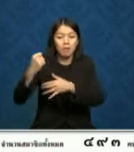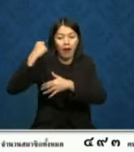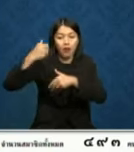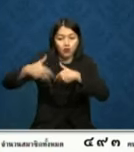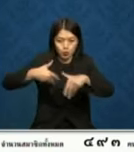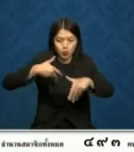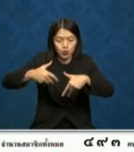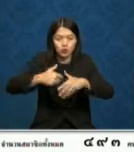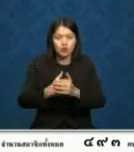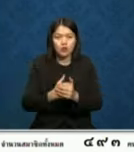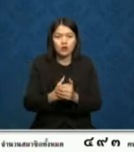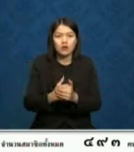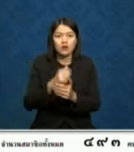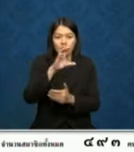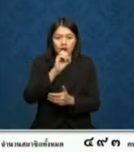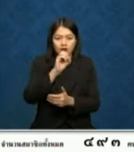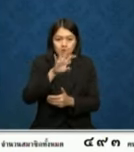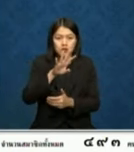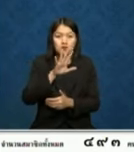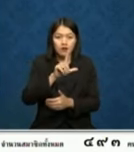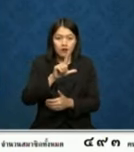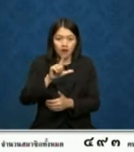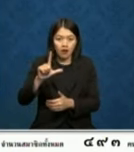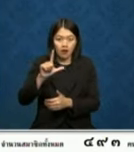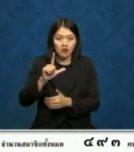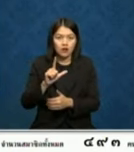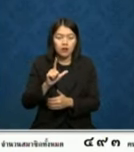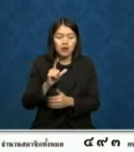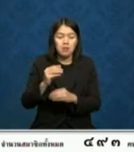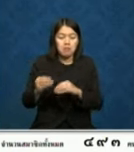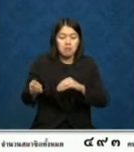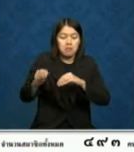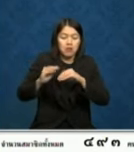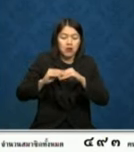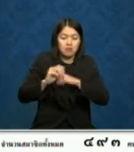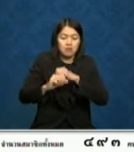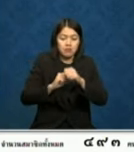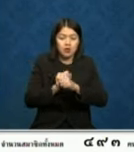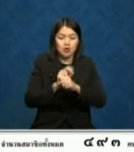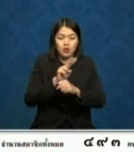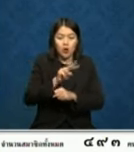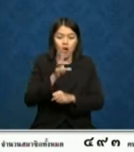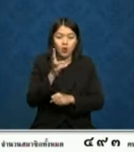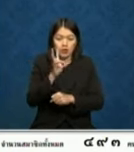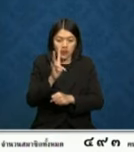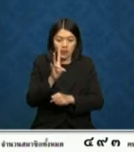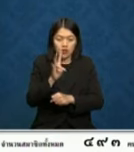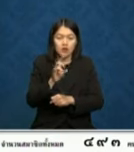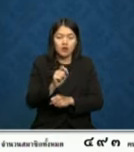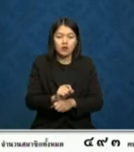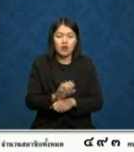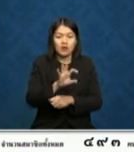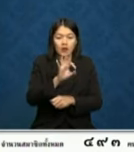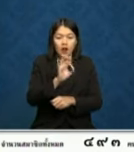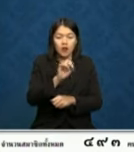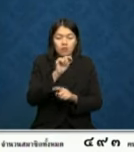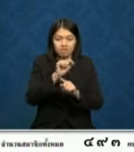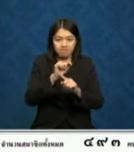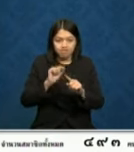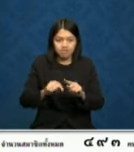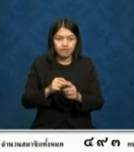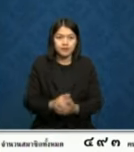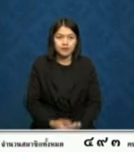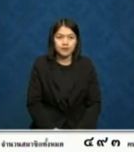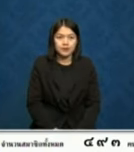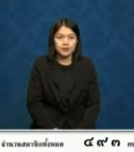ชนสูงถึง 54ล้านบาทซึ่งเพิ่มจากปีพ.ศ 2567ประมาณร้อยละ 90ค่ะ